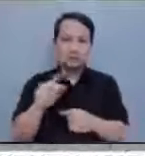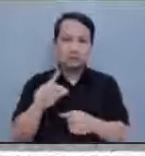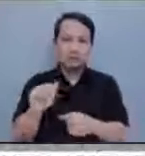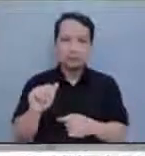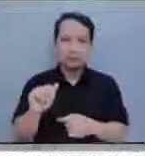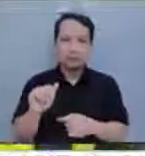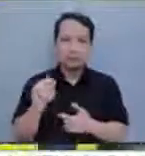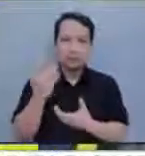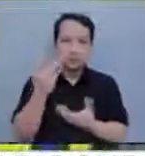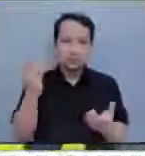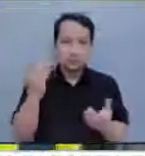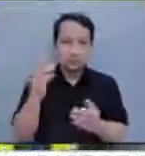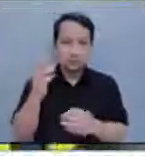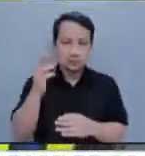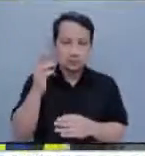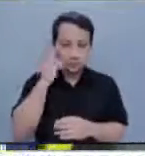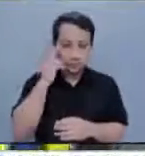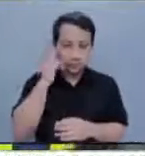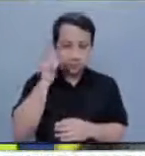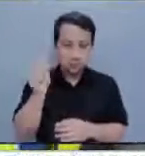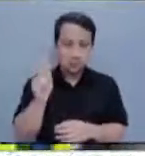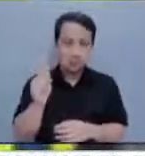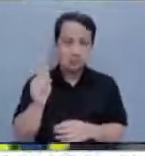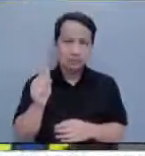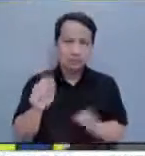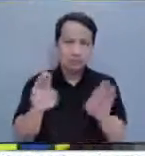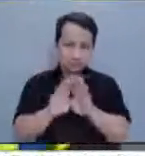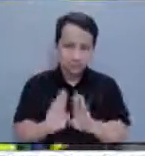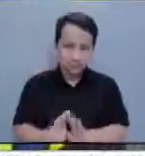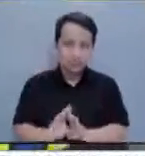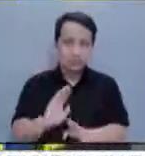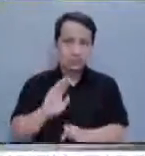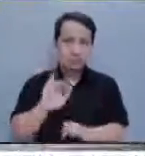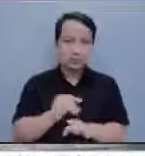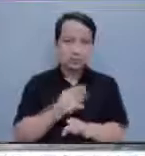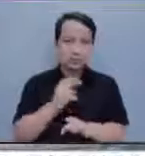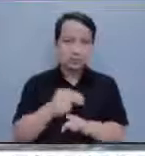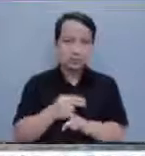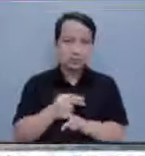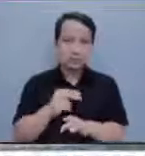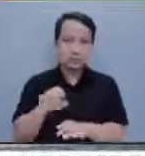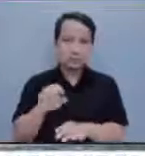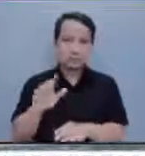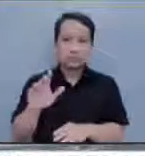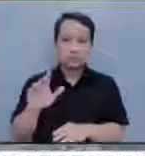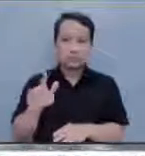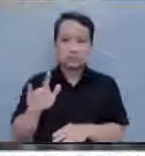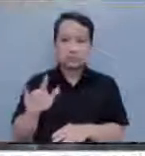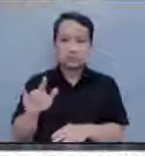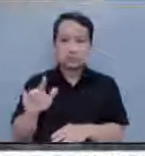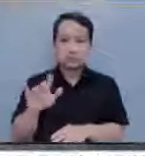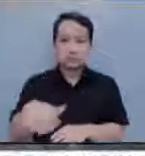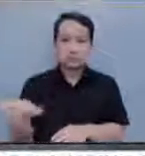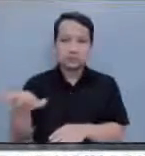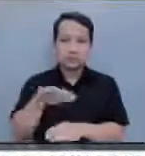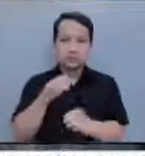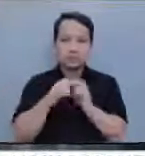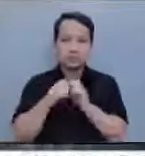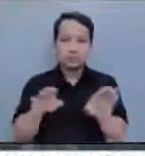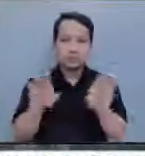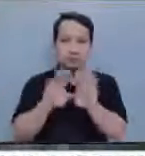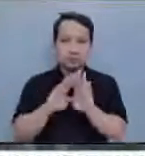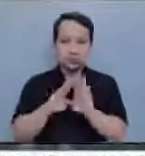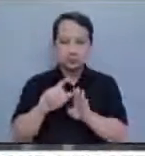Chairman Atty. Romando Artes, sa Sabado na o June 25, isasara ang buong kahabaan ng EDSA Timog